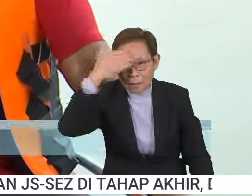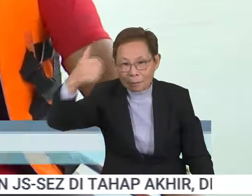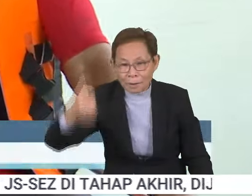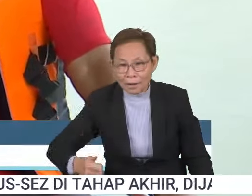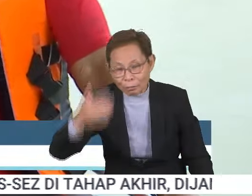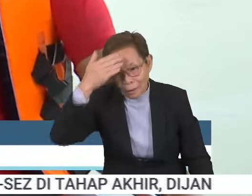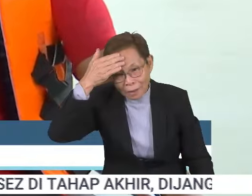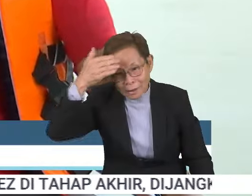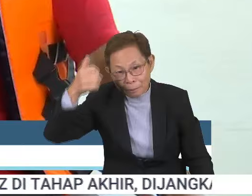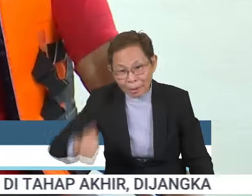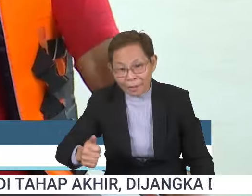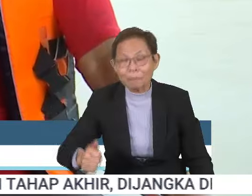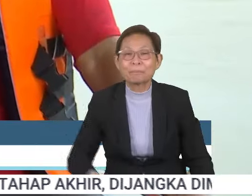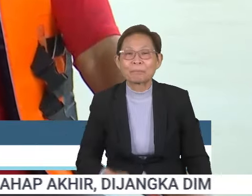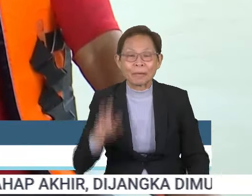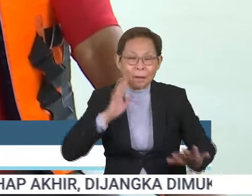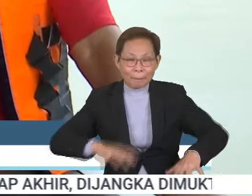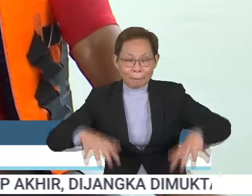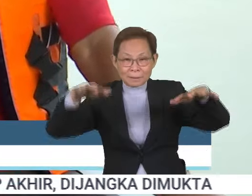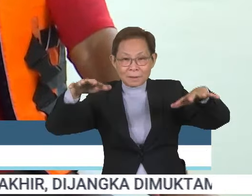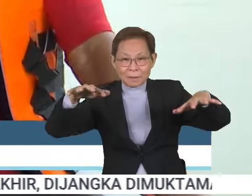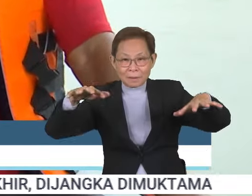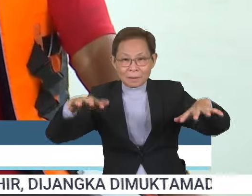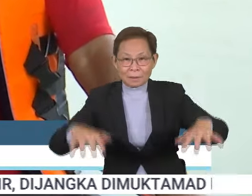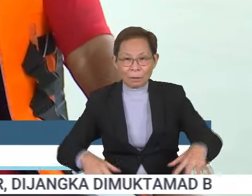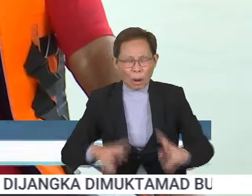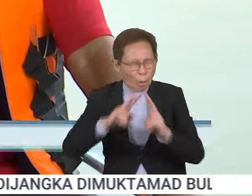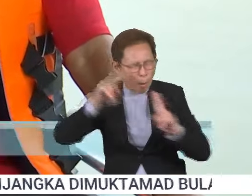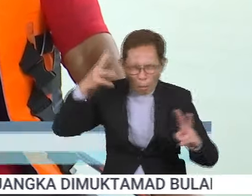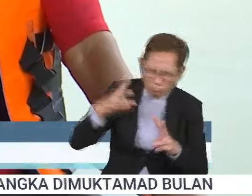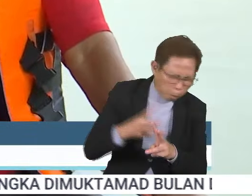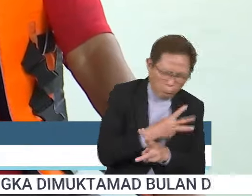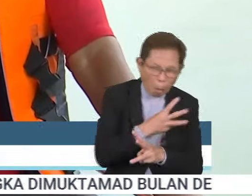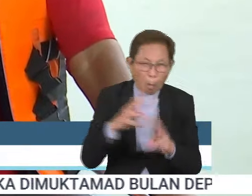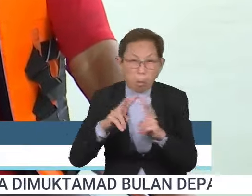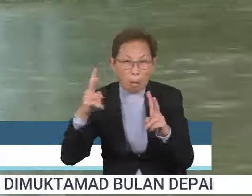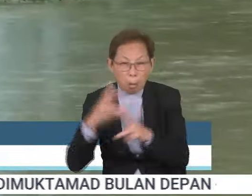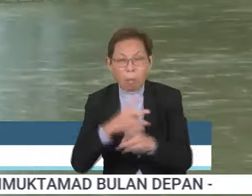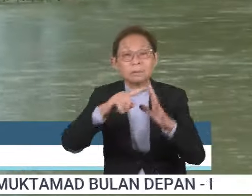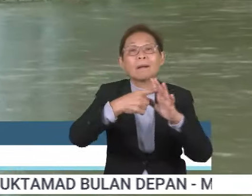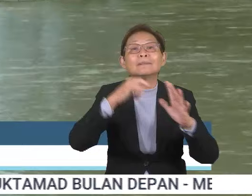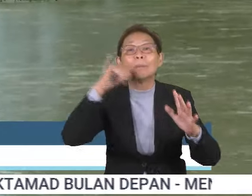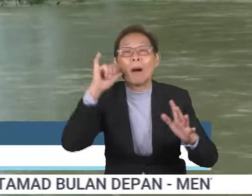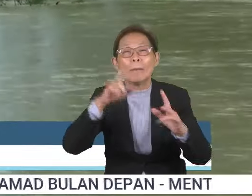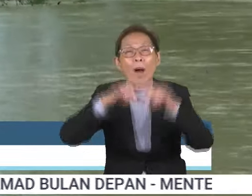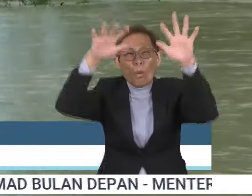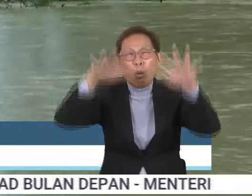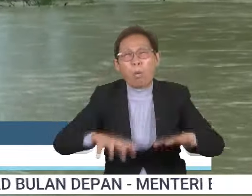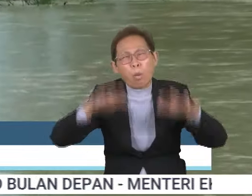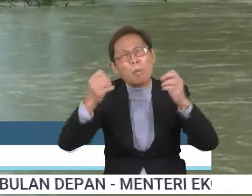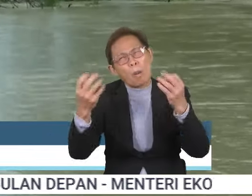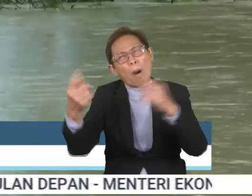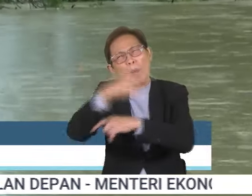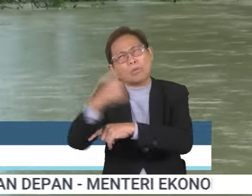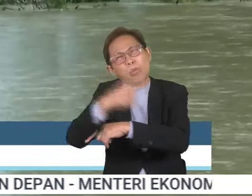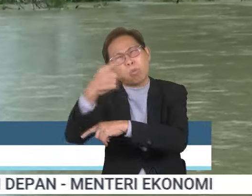Assalamualaikum. Banjir ni hak paling teruknya hari bermula semalam, tapi hujan banyak hari dah.